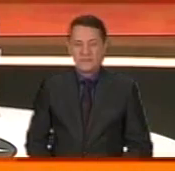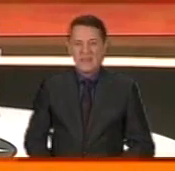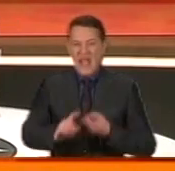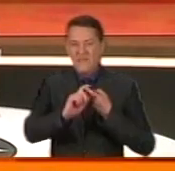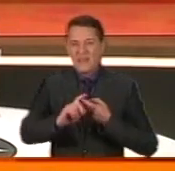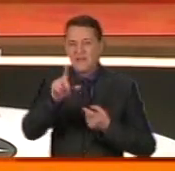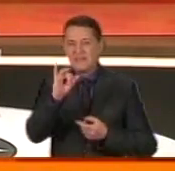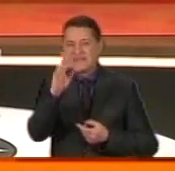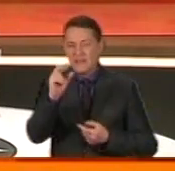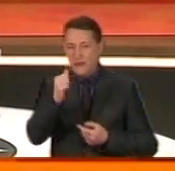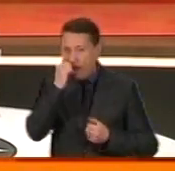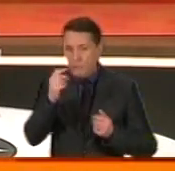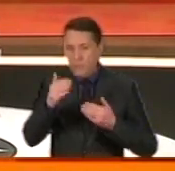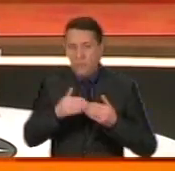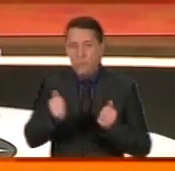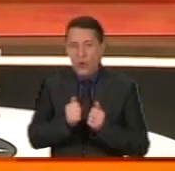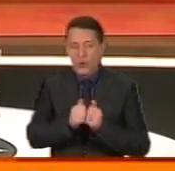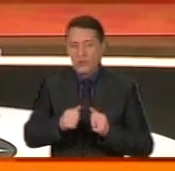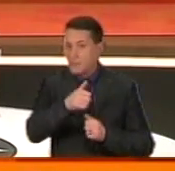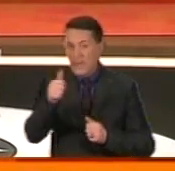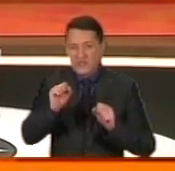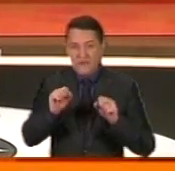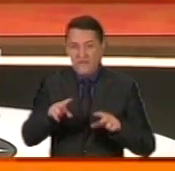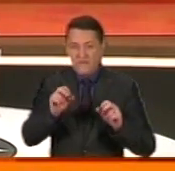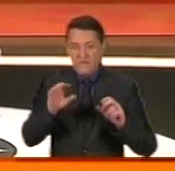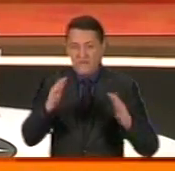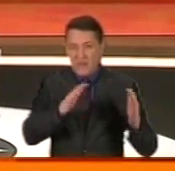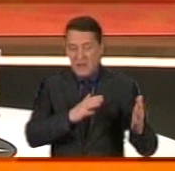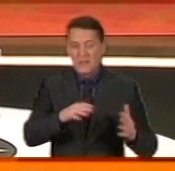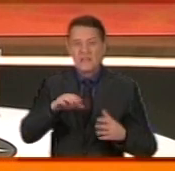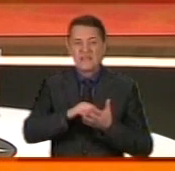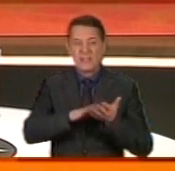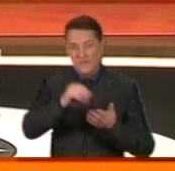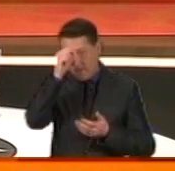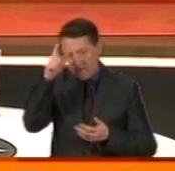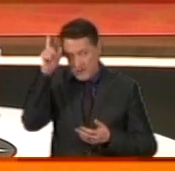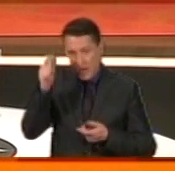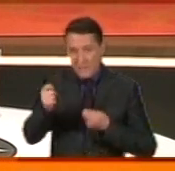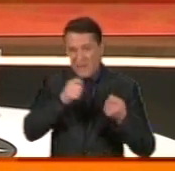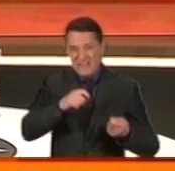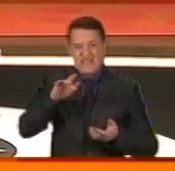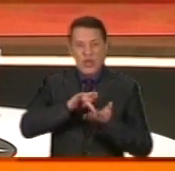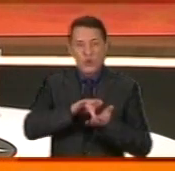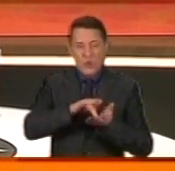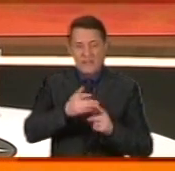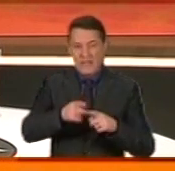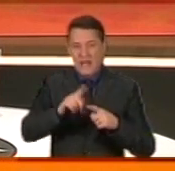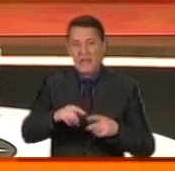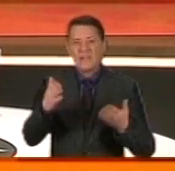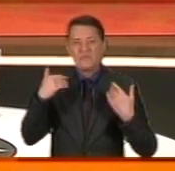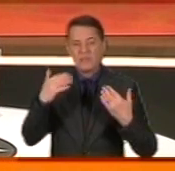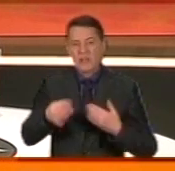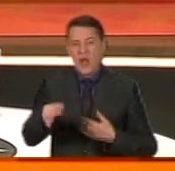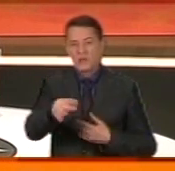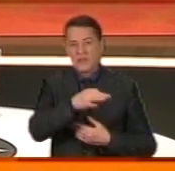Вірус Зіка зовсім поруч. Перші випадки небезпечної хвороби зареєстрували в Чехії. Недугу привезли туристи, які відпочивали на